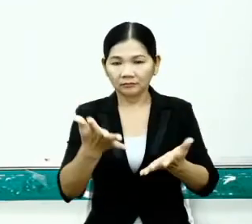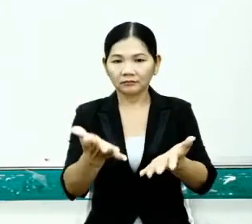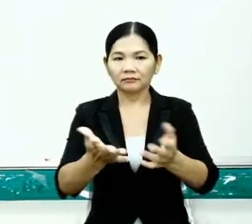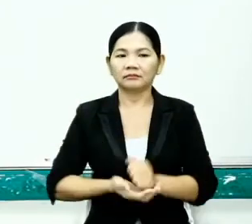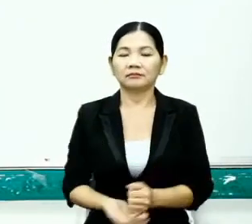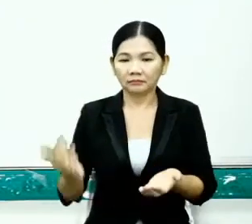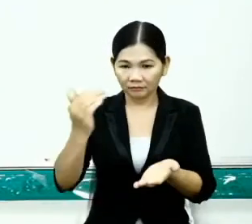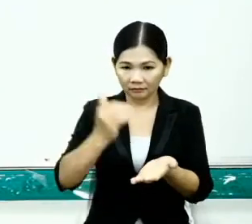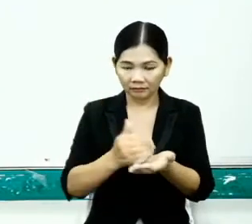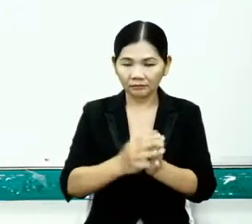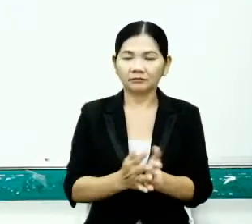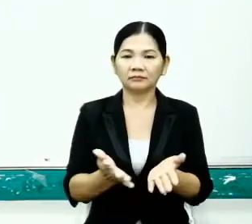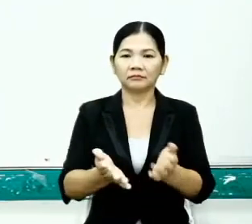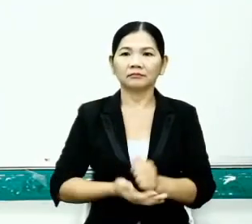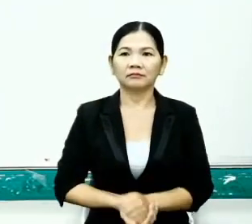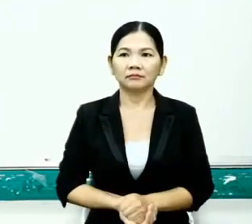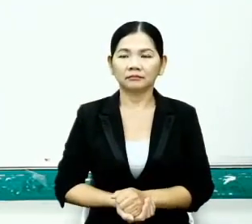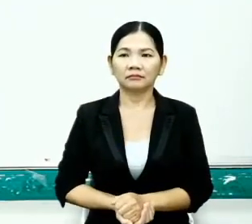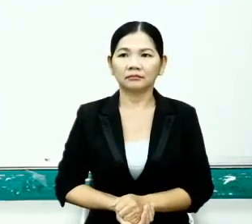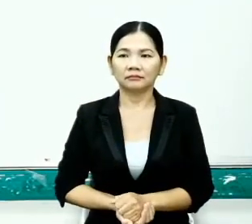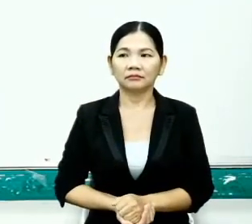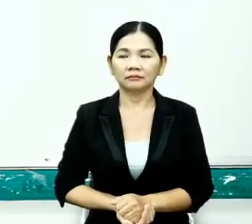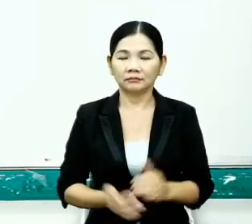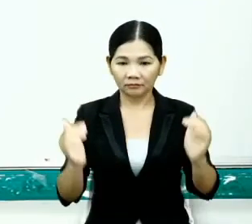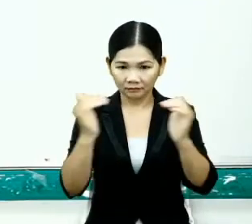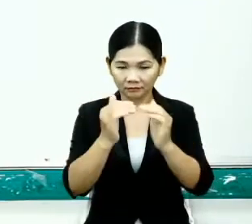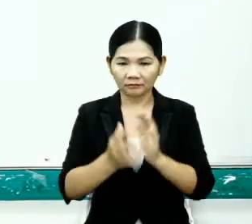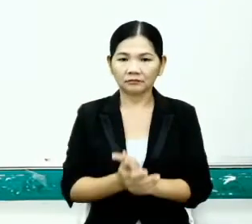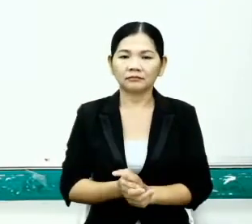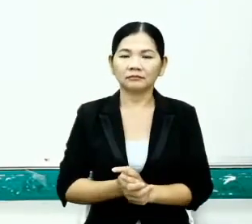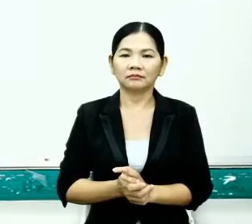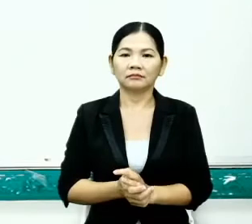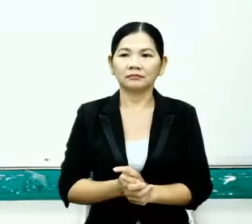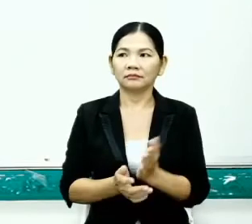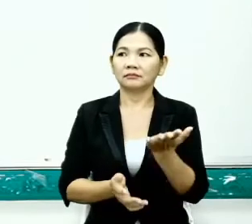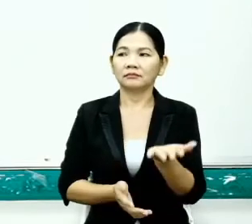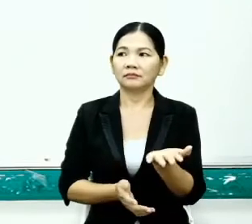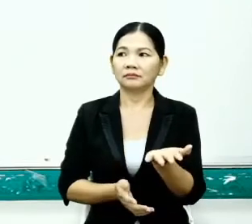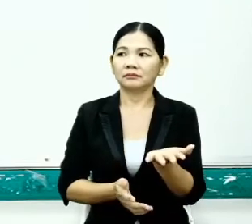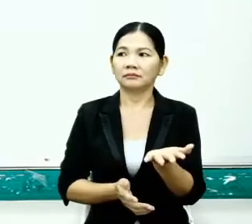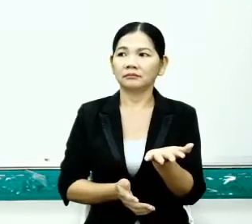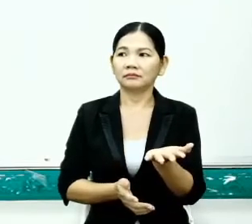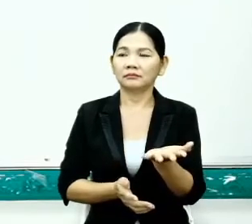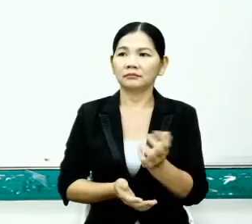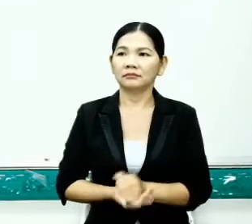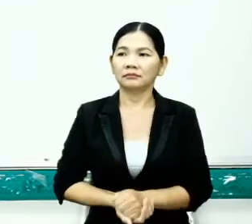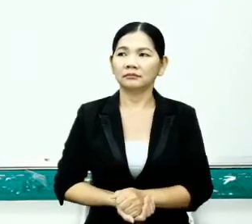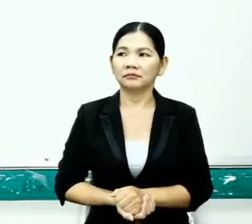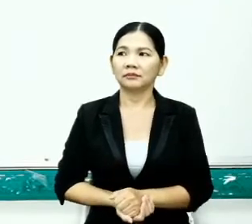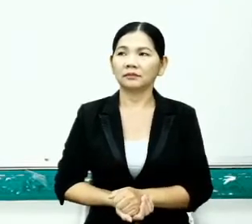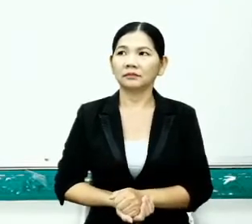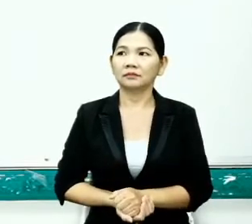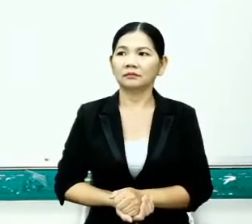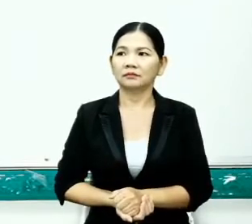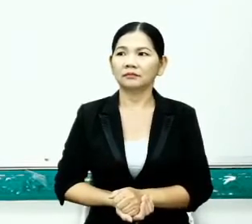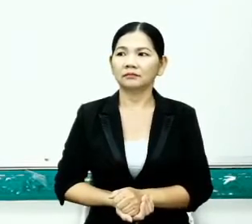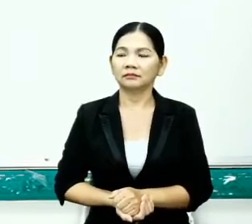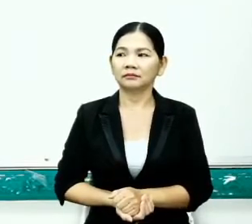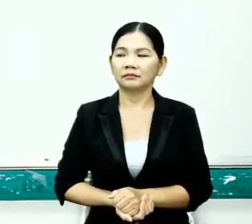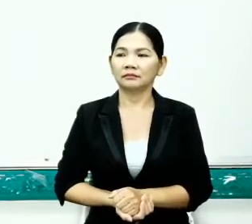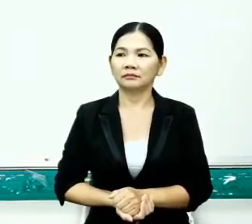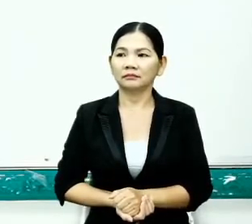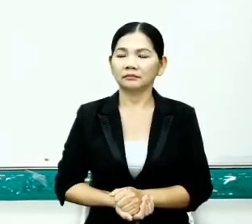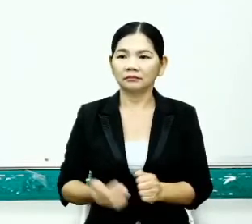របស់យើងទាំងអស់គ្នាជាមួយអ្នកគ្រូណាយើងធ្វើឲ្យស្មើគ្នាកូនដាក់ដៃឆ្វេងចាត្រង់ទៅមុខ